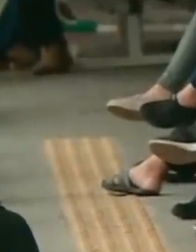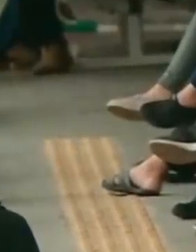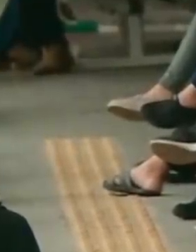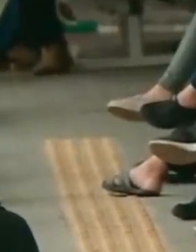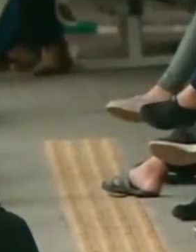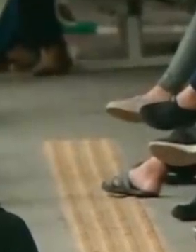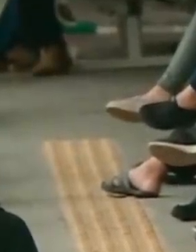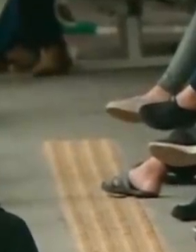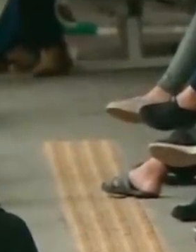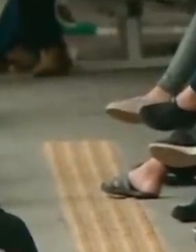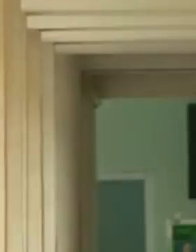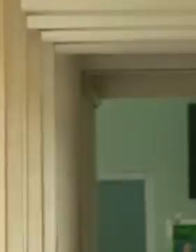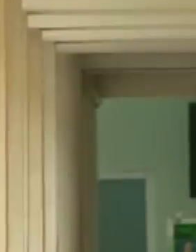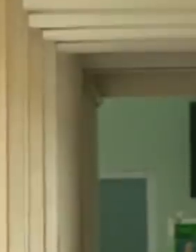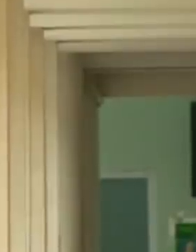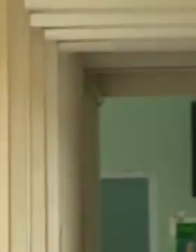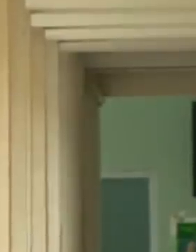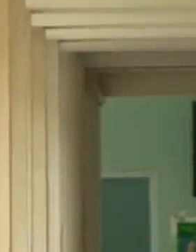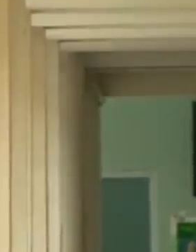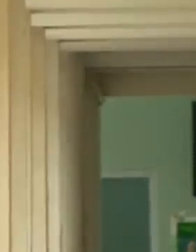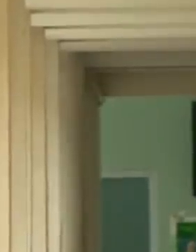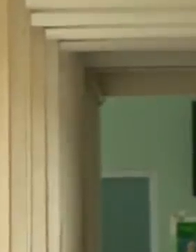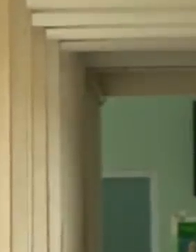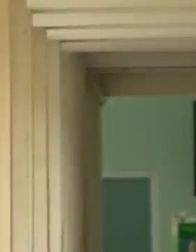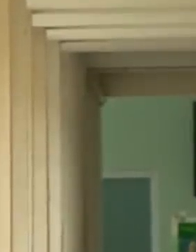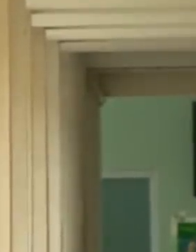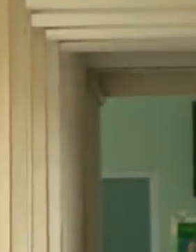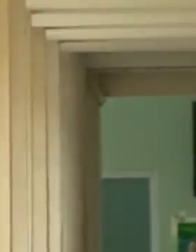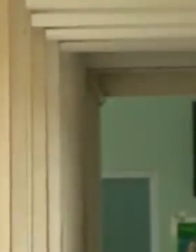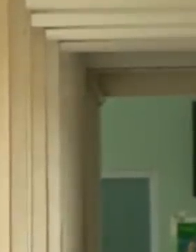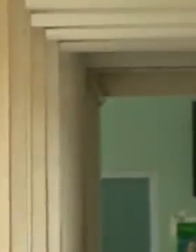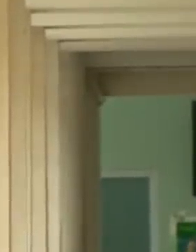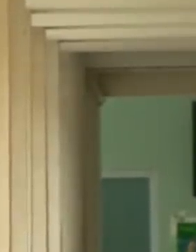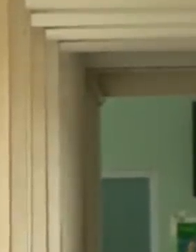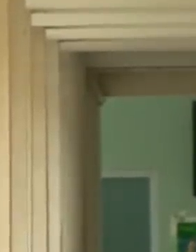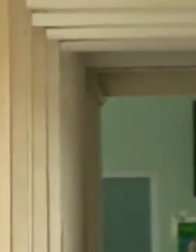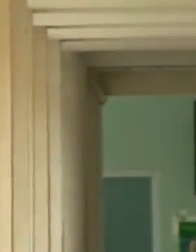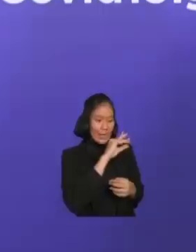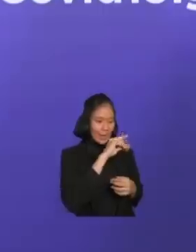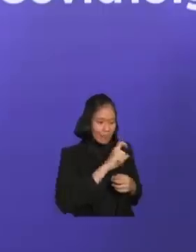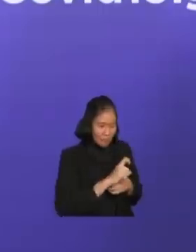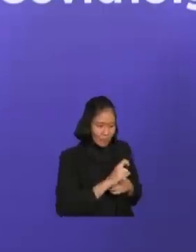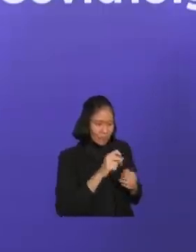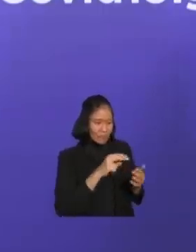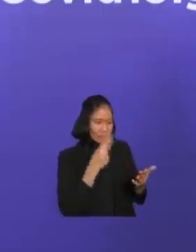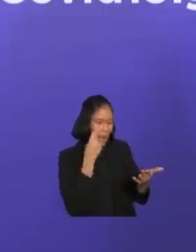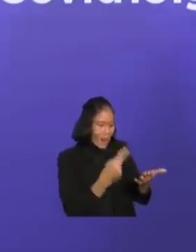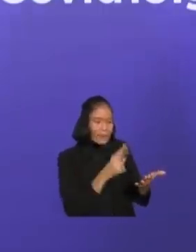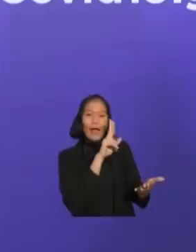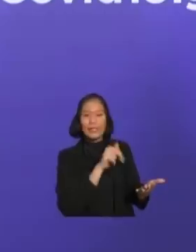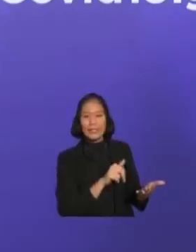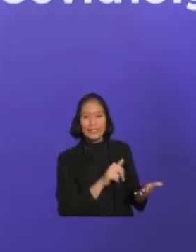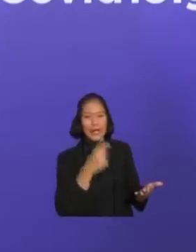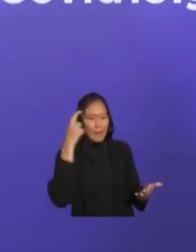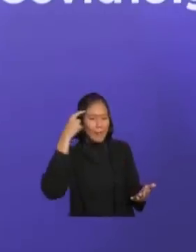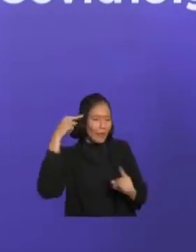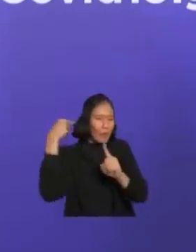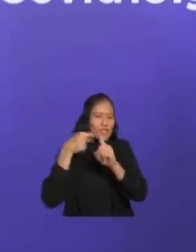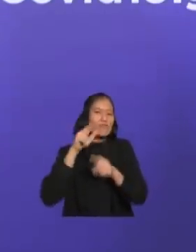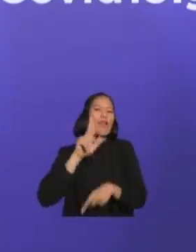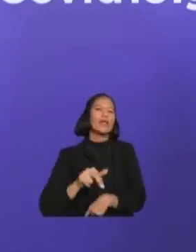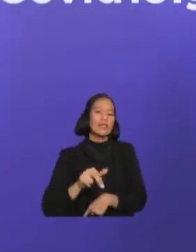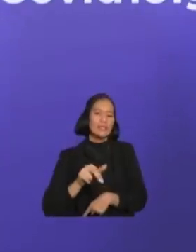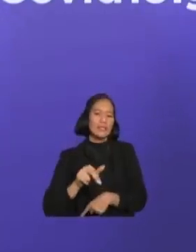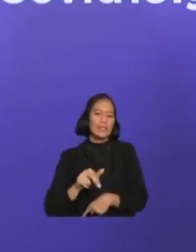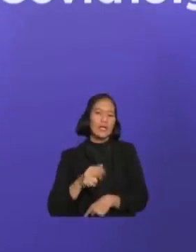untuk mengurangi kepanikan di masyarakat baru Akhirnya saya bisa mengaktifkan kembali sosial media saya dan saya ubah mindset saya untuk melakukan